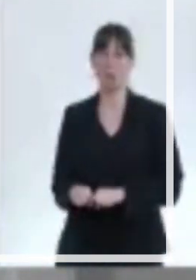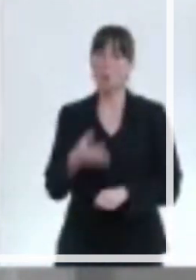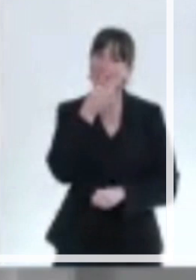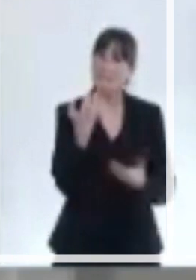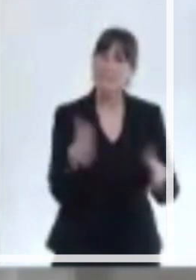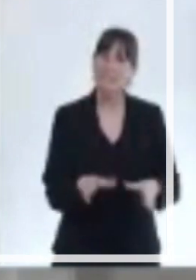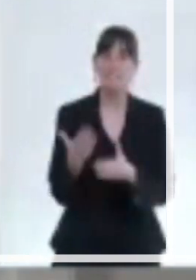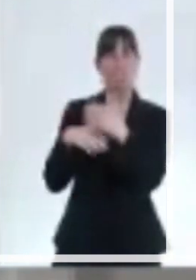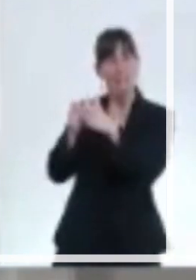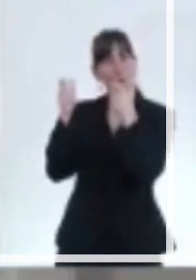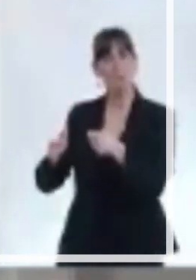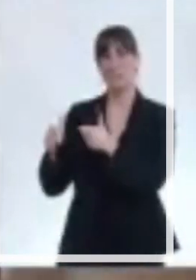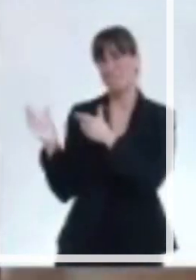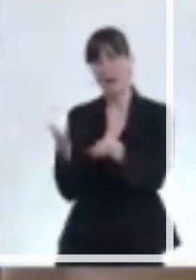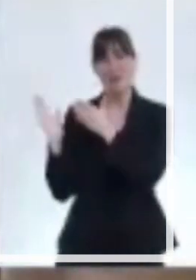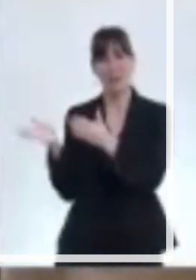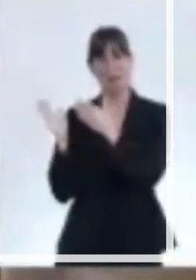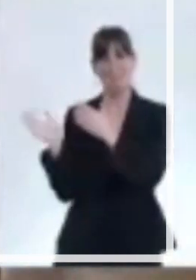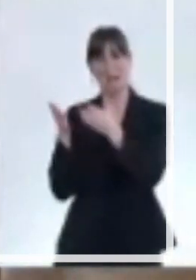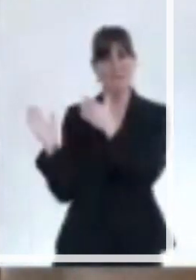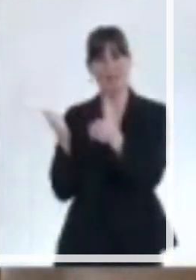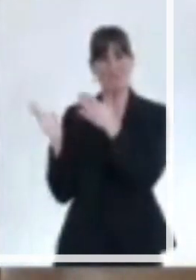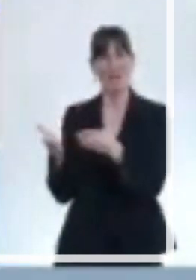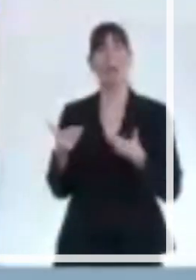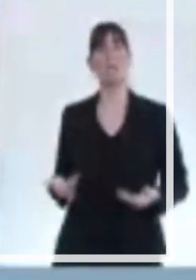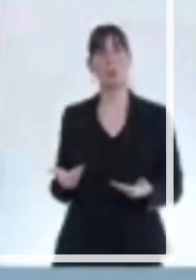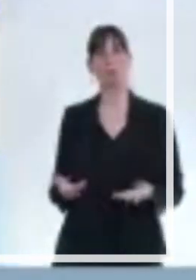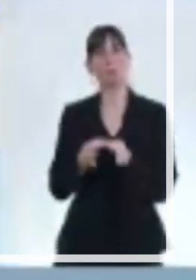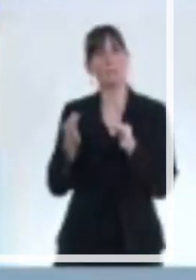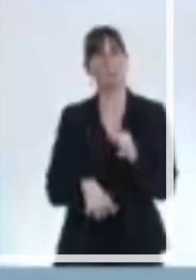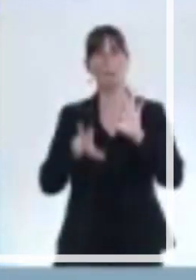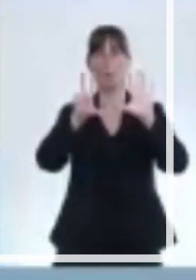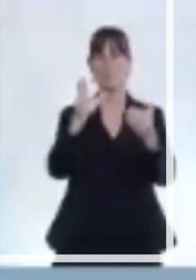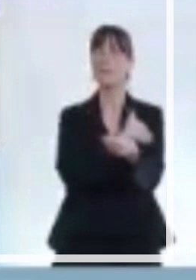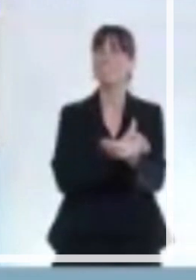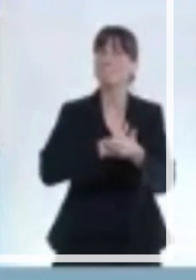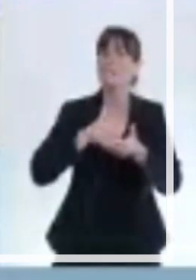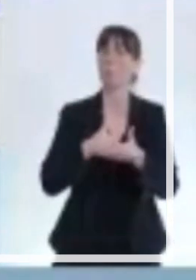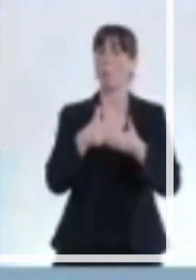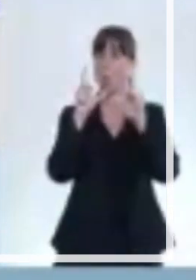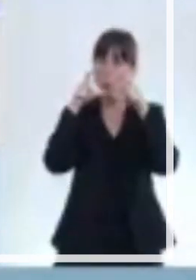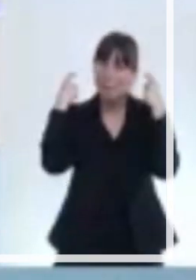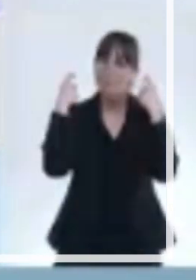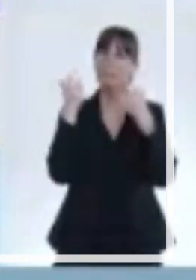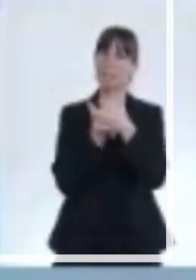et sont désormais capables de produire plus de 8 millions de masques par semaine